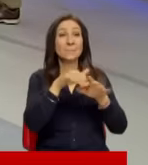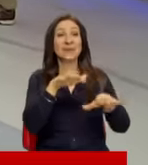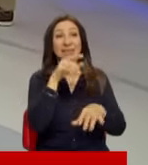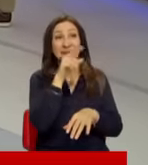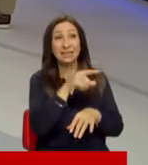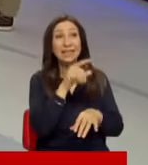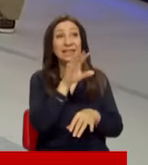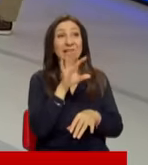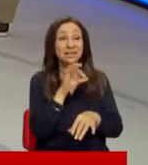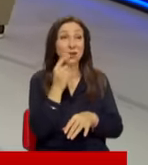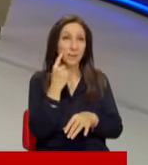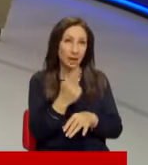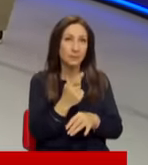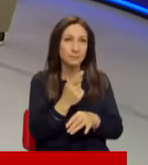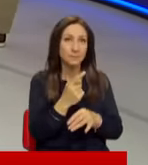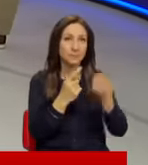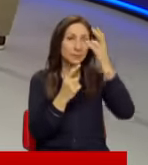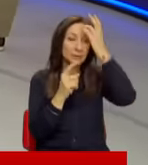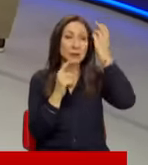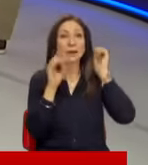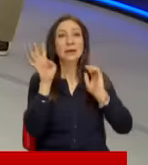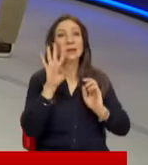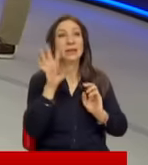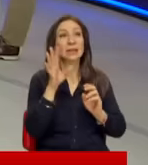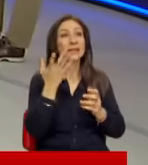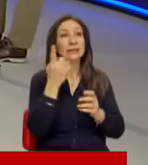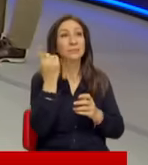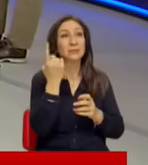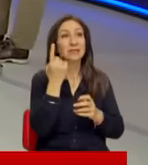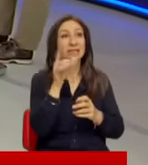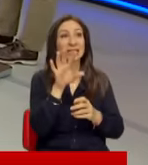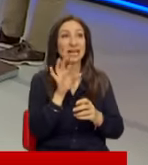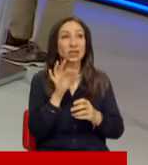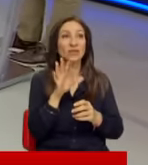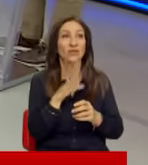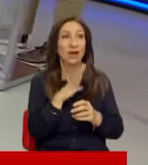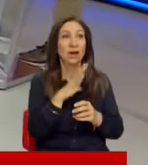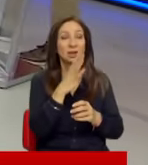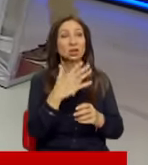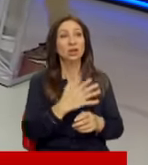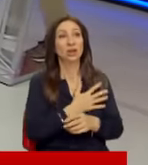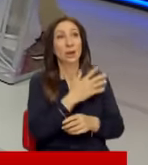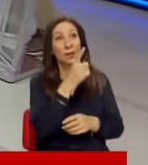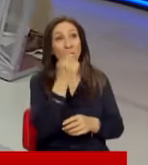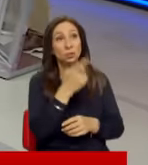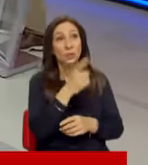Meclisteki tercihine de bakalım. Evet. Kırklareli'nde nasıl bir tercih sergilendi? Şimdi Cumhuriyet Halk